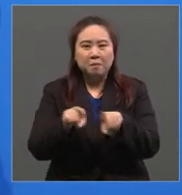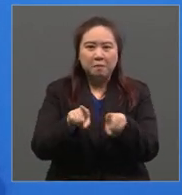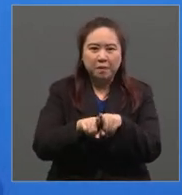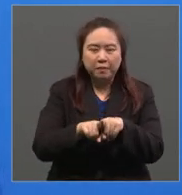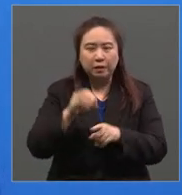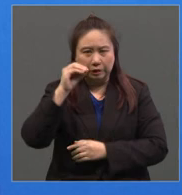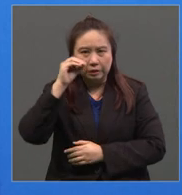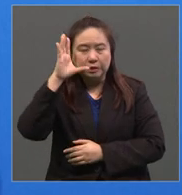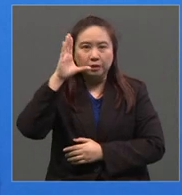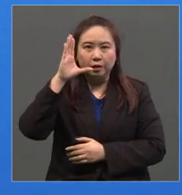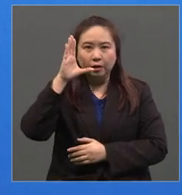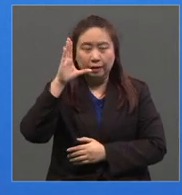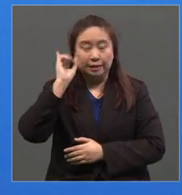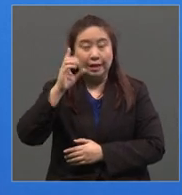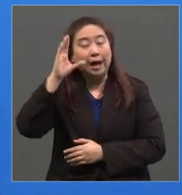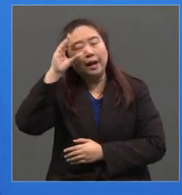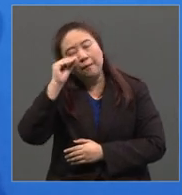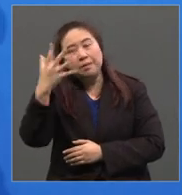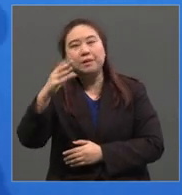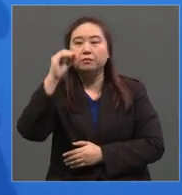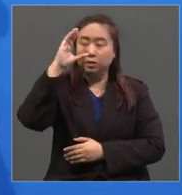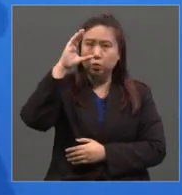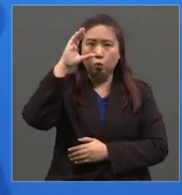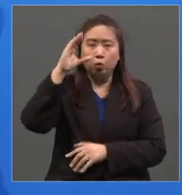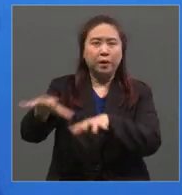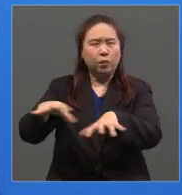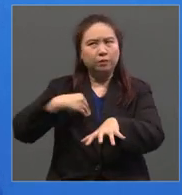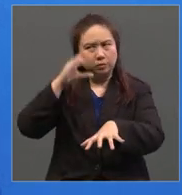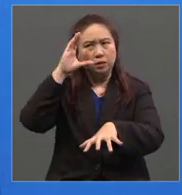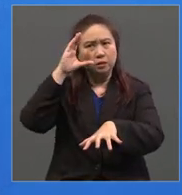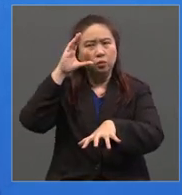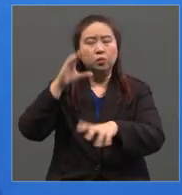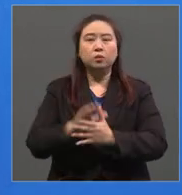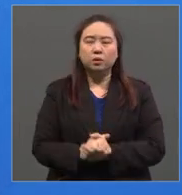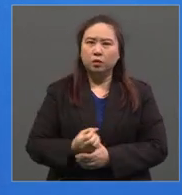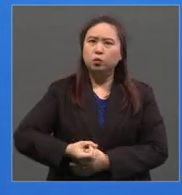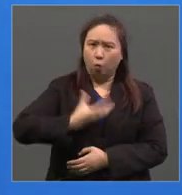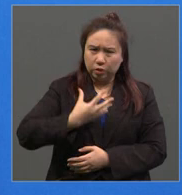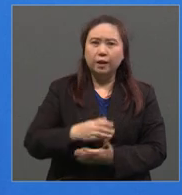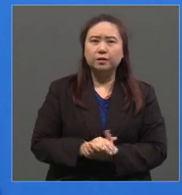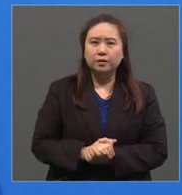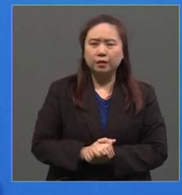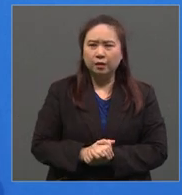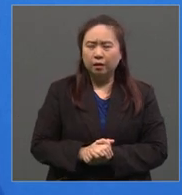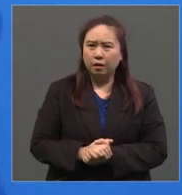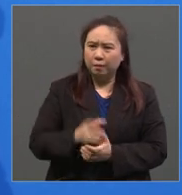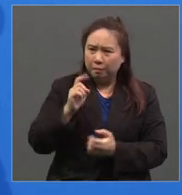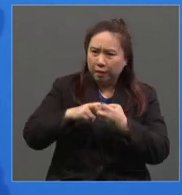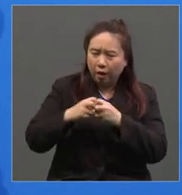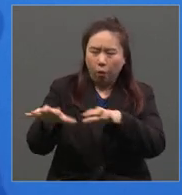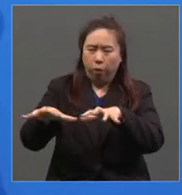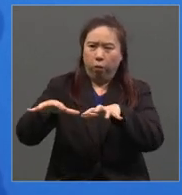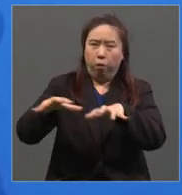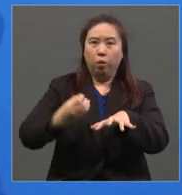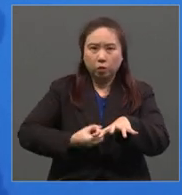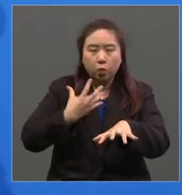ตื่นอยู่ด้วยที่มีแผ่นดินไหวมานะฮะก็ตกใจนะฮะว่ามันเกิดขึ้นจริงๆหรอนะฮะ